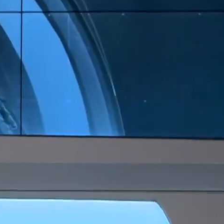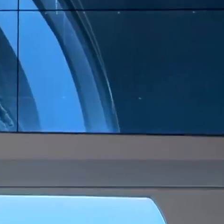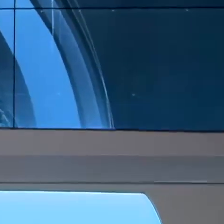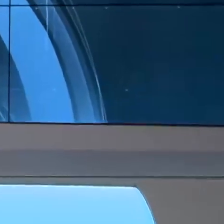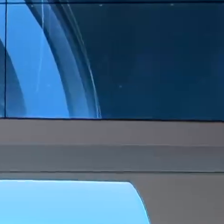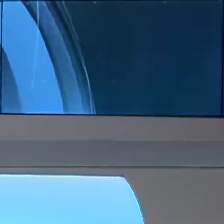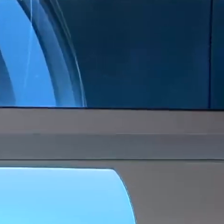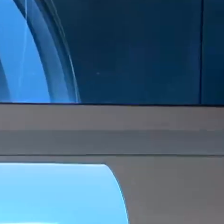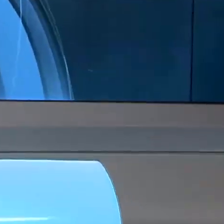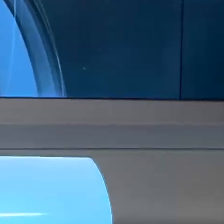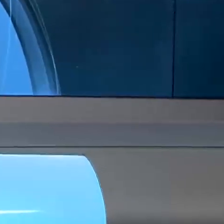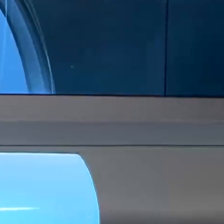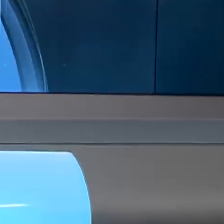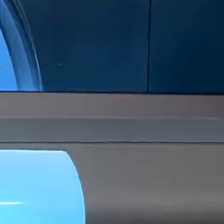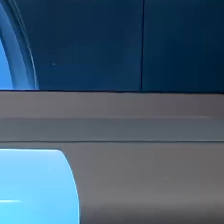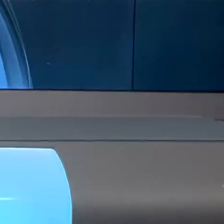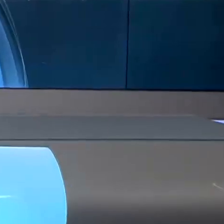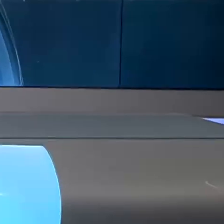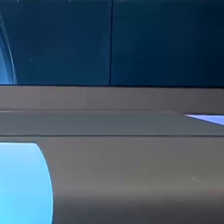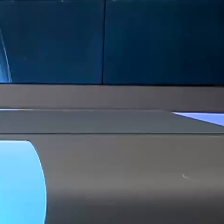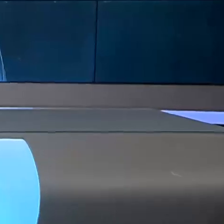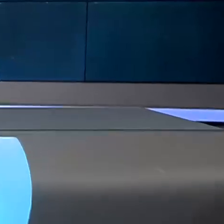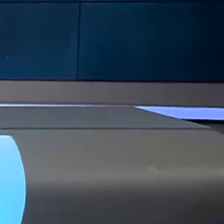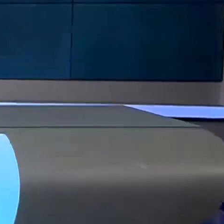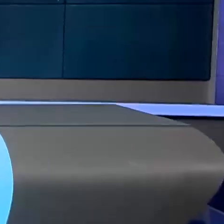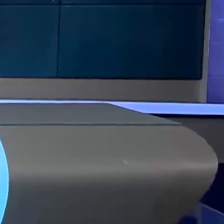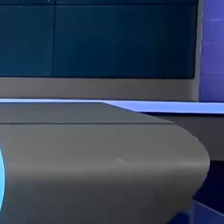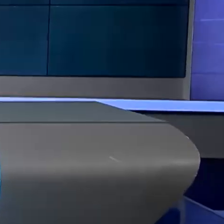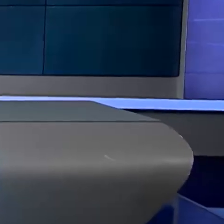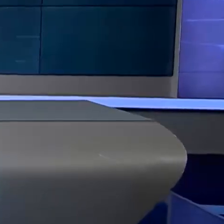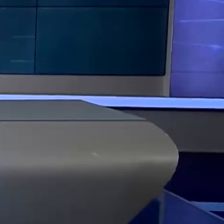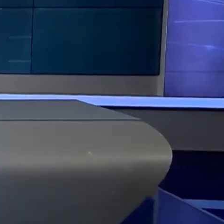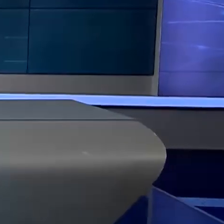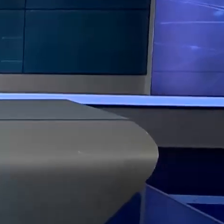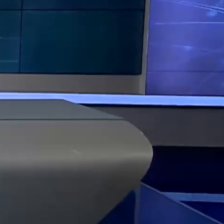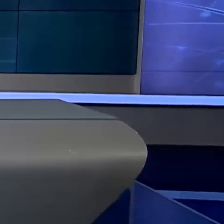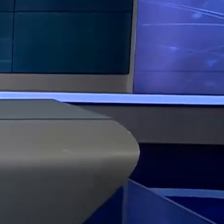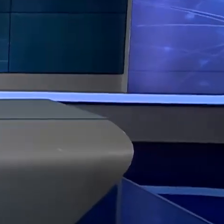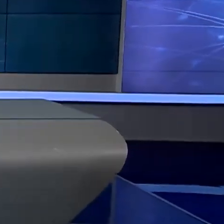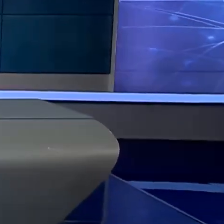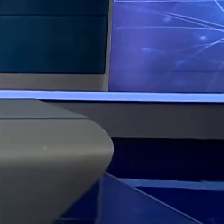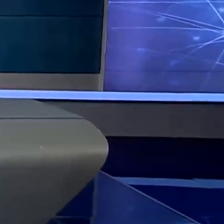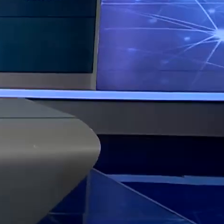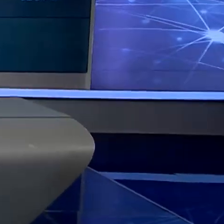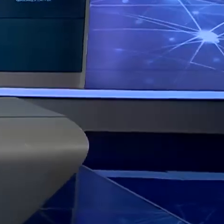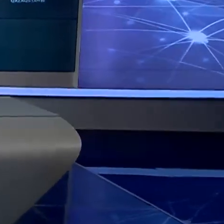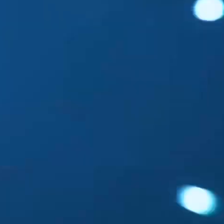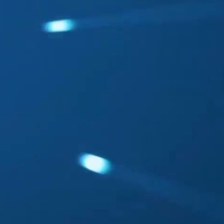Бүгінге осы. Ақпарат қайтарыңыз болса, экранда көрсетілген нөмірге хабарласа аласыздар. Аман сау болыңыздар.